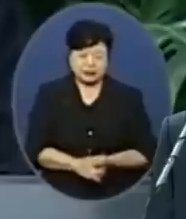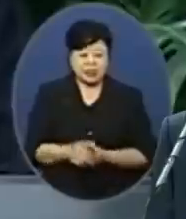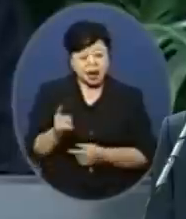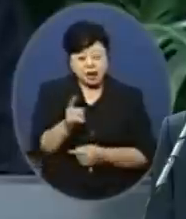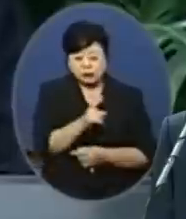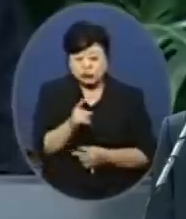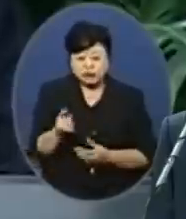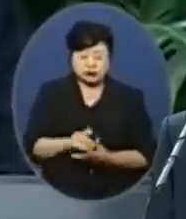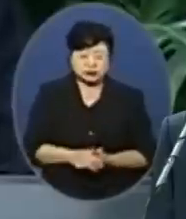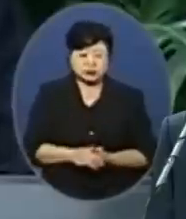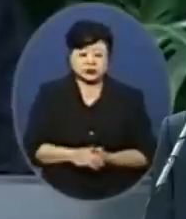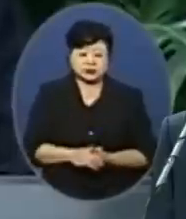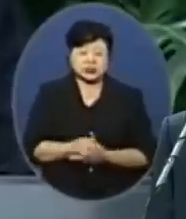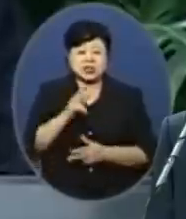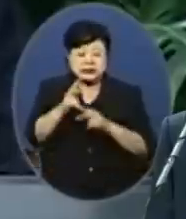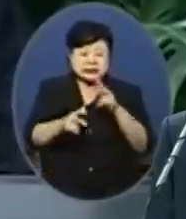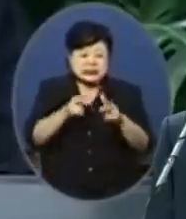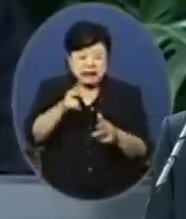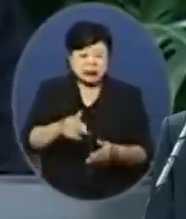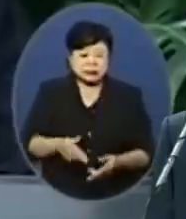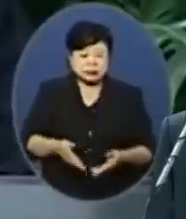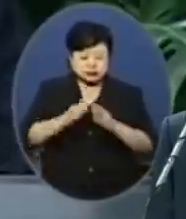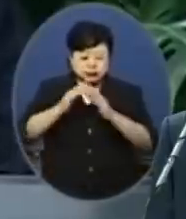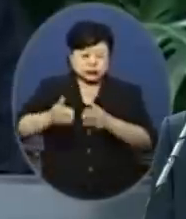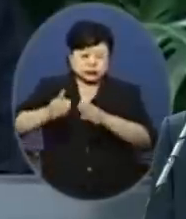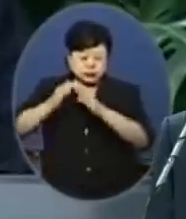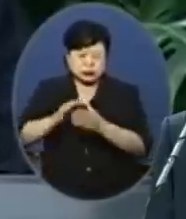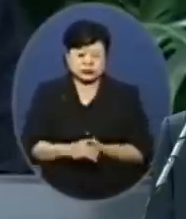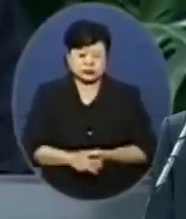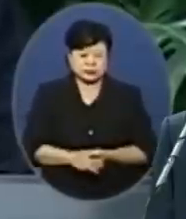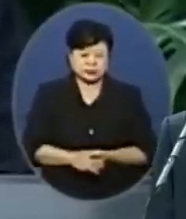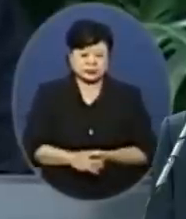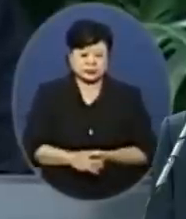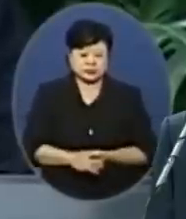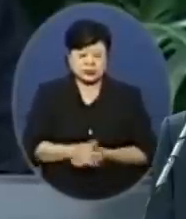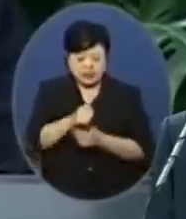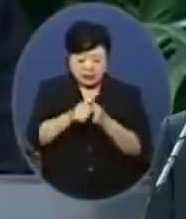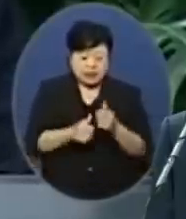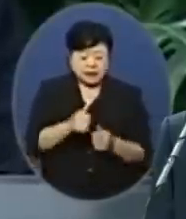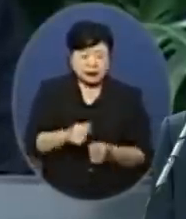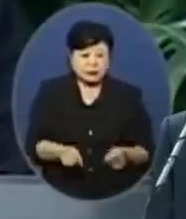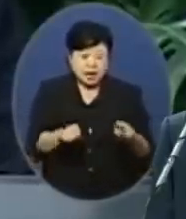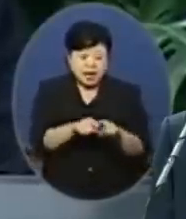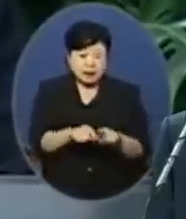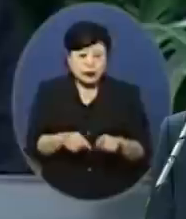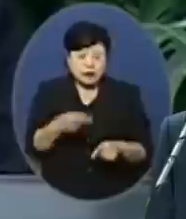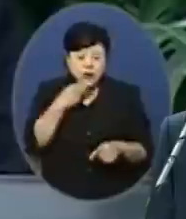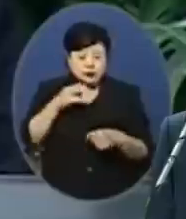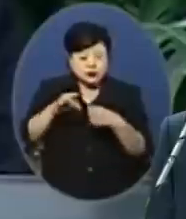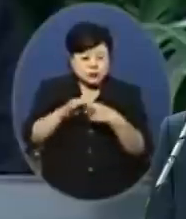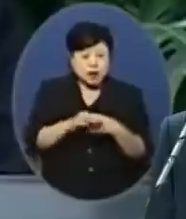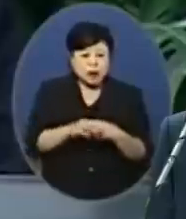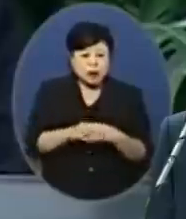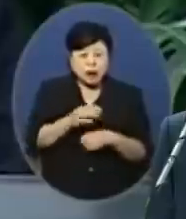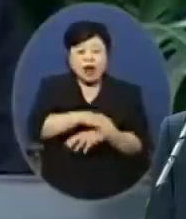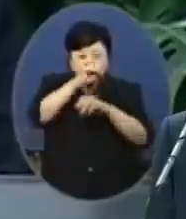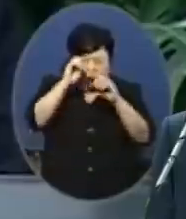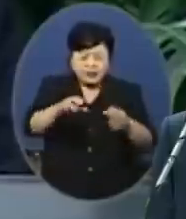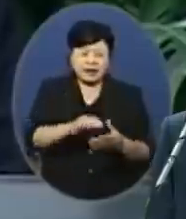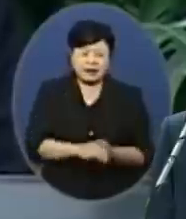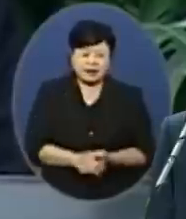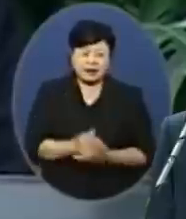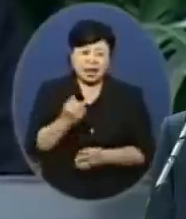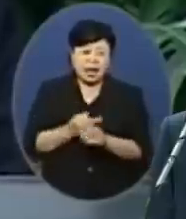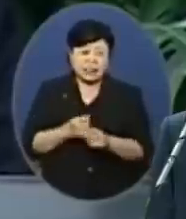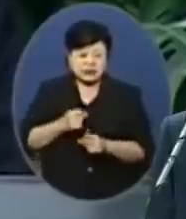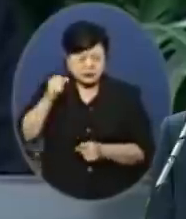아무리 사업을 지켜도 하나님이 같이 하지 않으면 지키는 것이 헛됩니다.